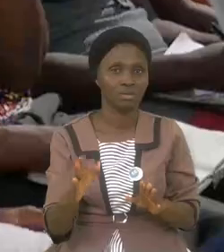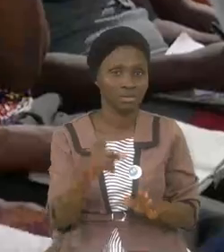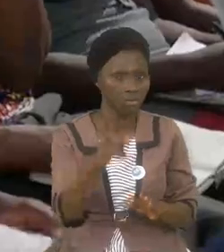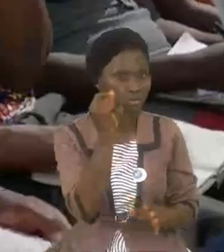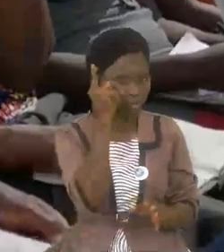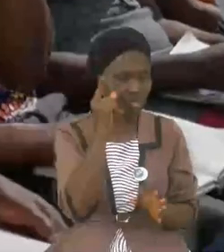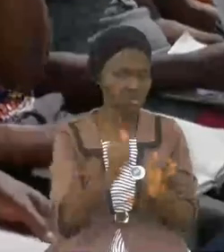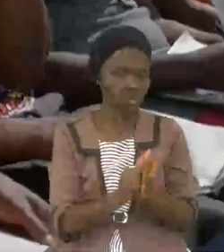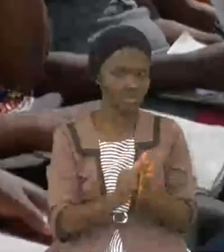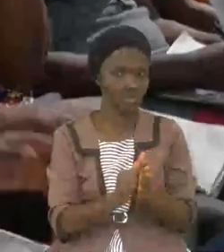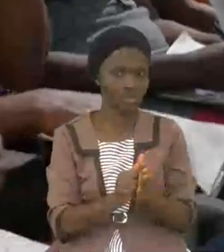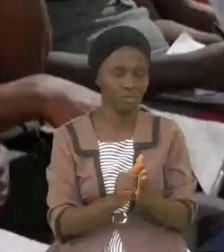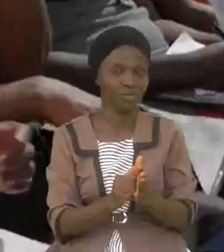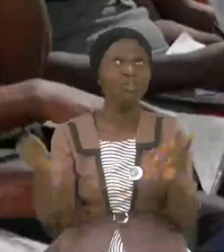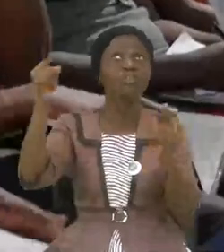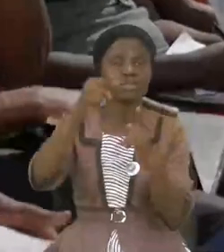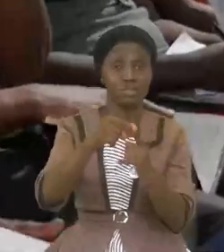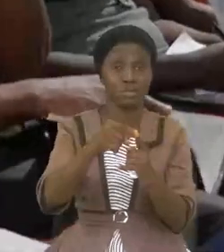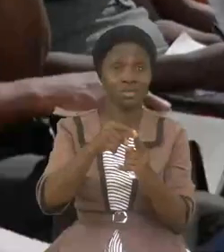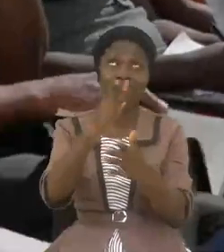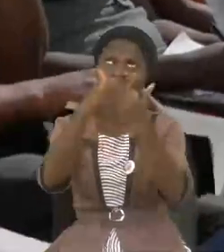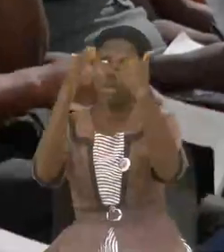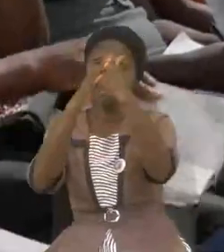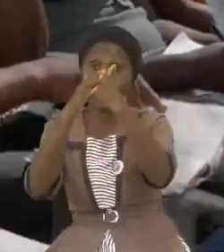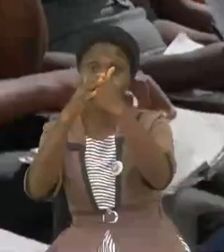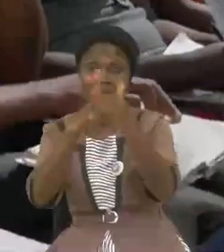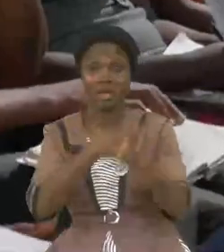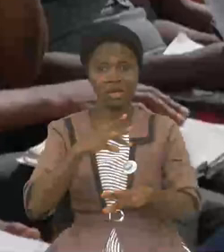paroles ne passeront point. Comprenez?